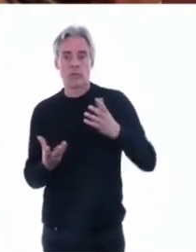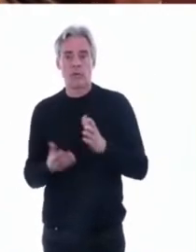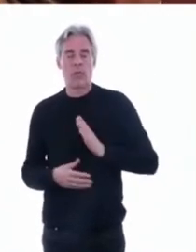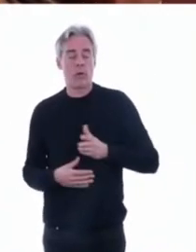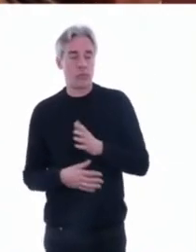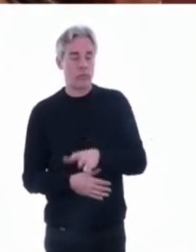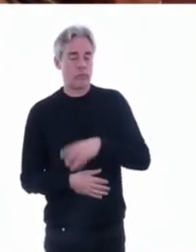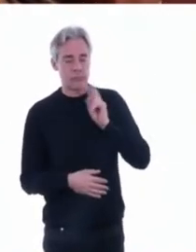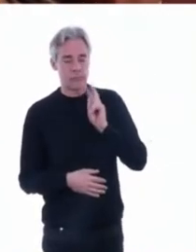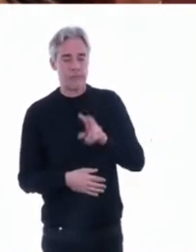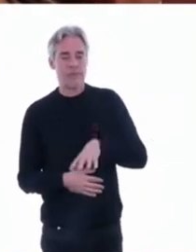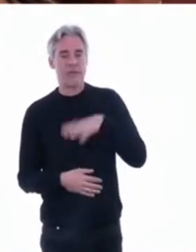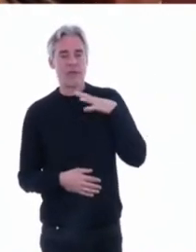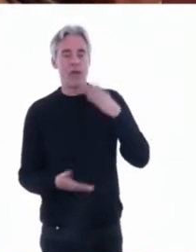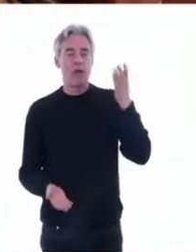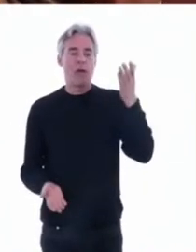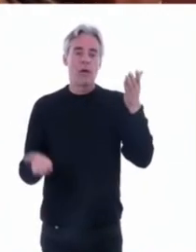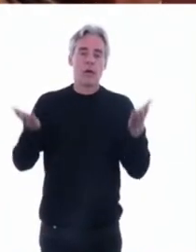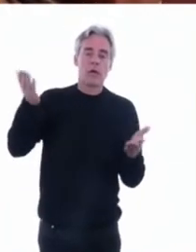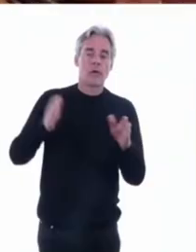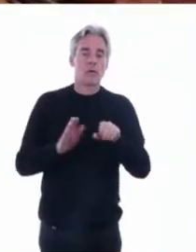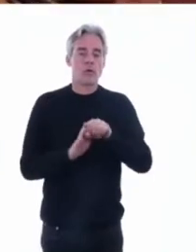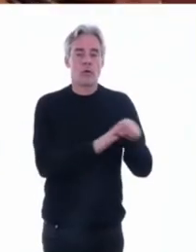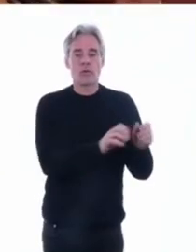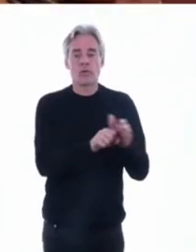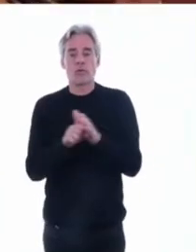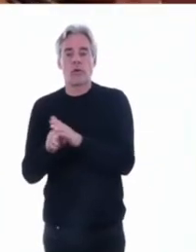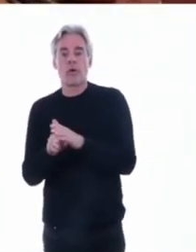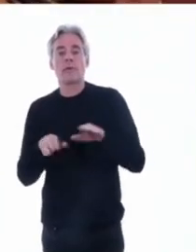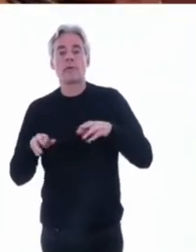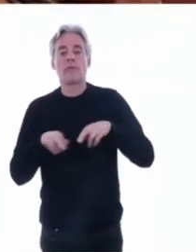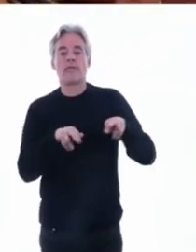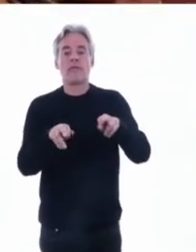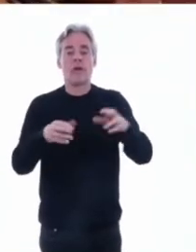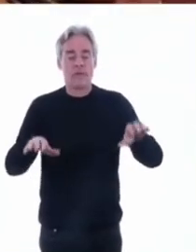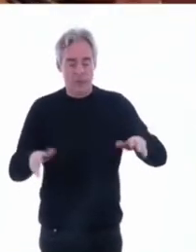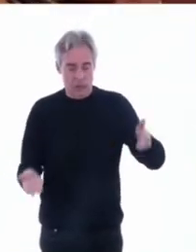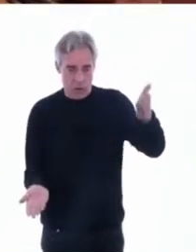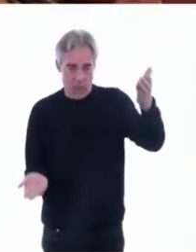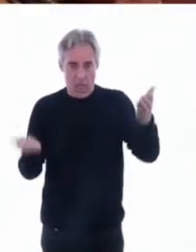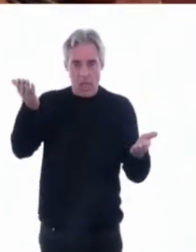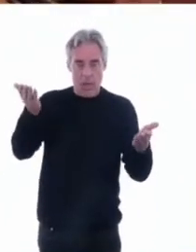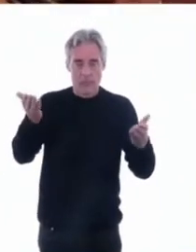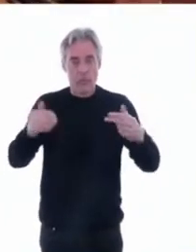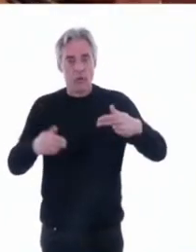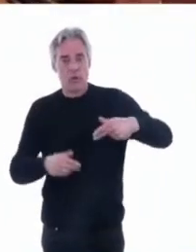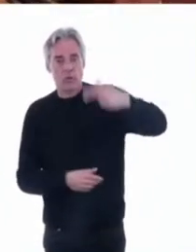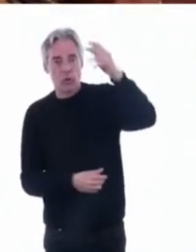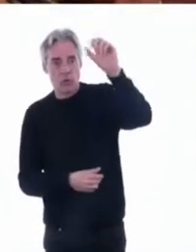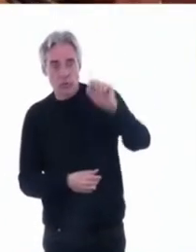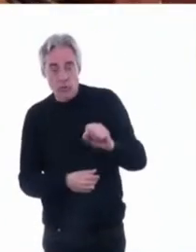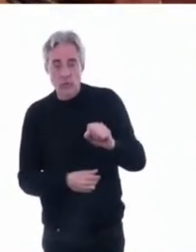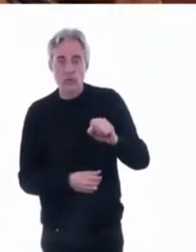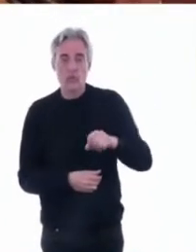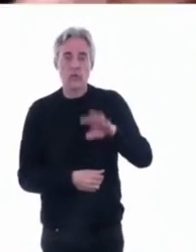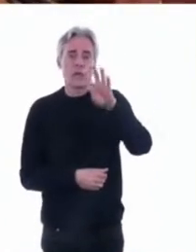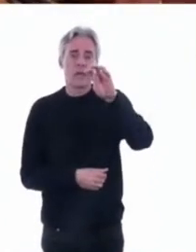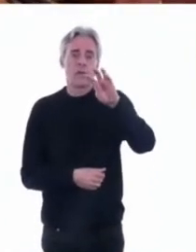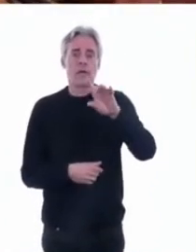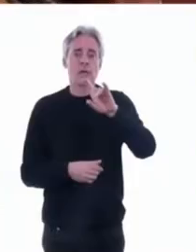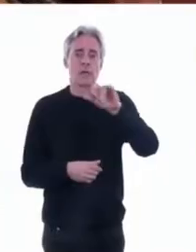Bordelais. Rééquilibrage entre la rive droite et rive gauche, axe nord-sud, 40 hectares de